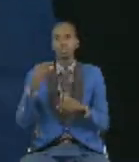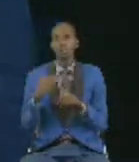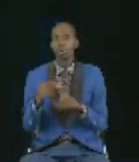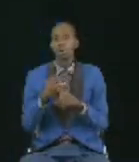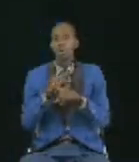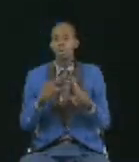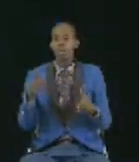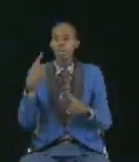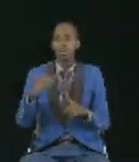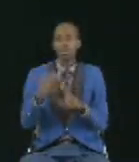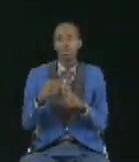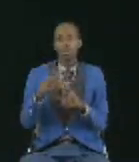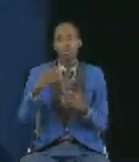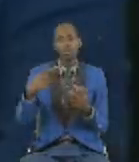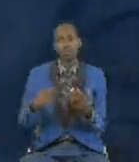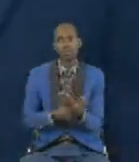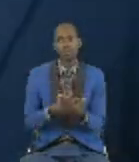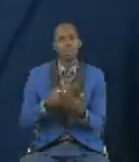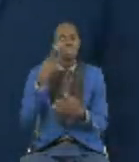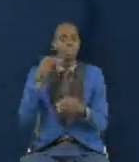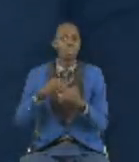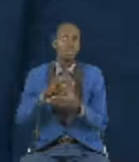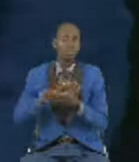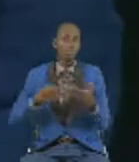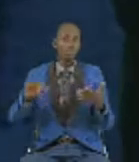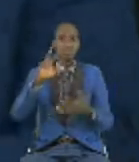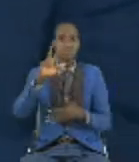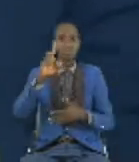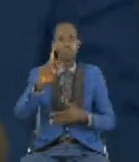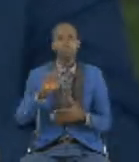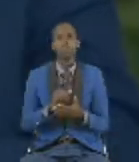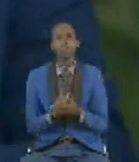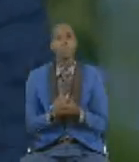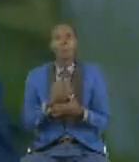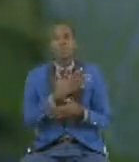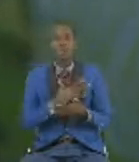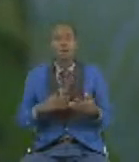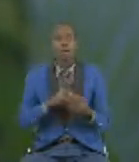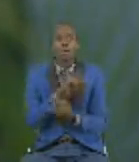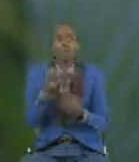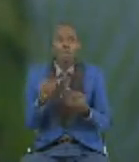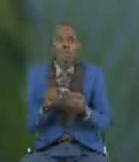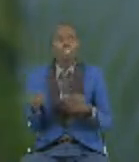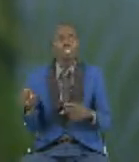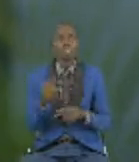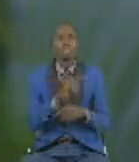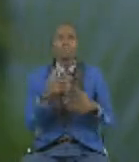Ta parole. Verset 31, il dit, verset 31, quand ils eurent